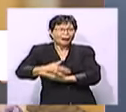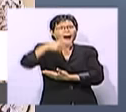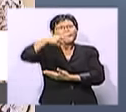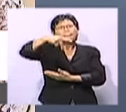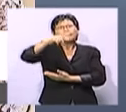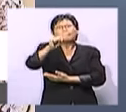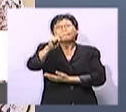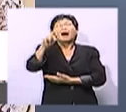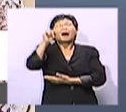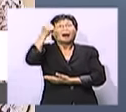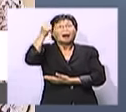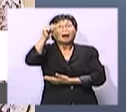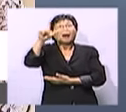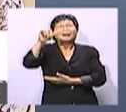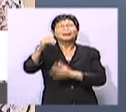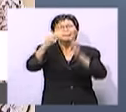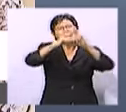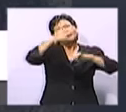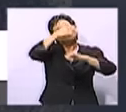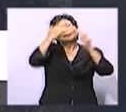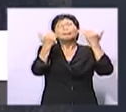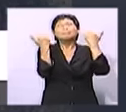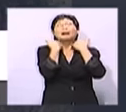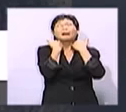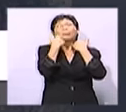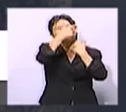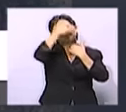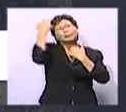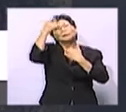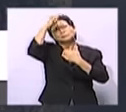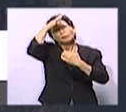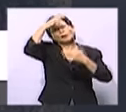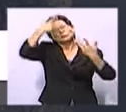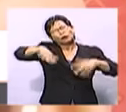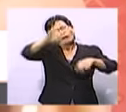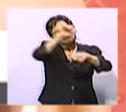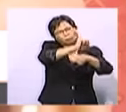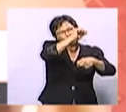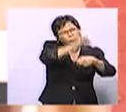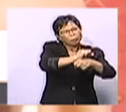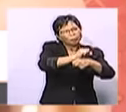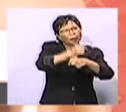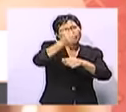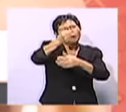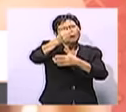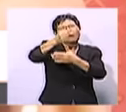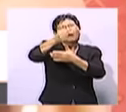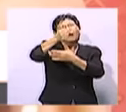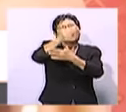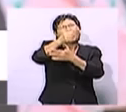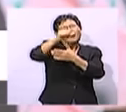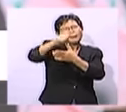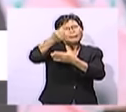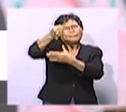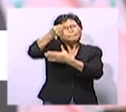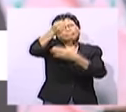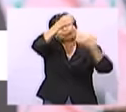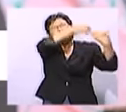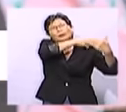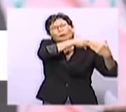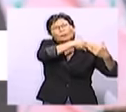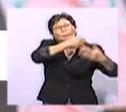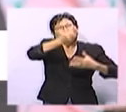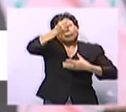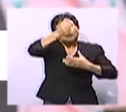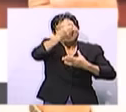Bankrap. Ini kerana ayahnya Muhammad Ali Muhammad Taib pernah bekerja sebagai pemegang amanah raya dan pegawai pemegang